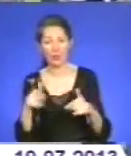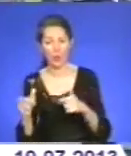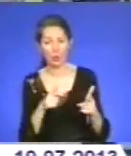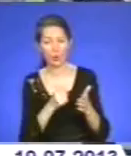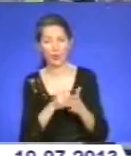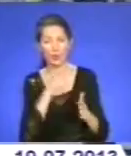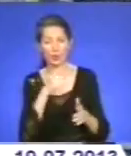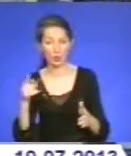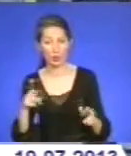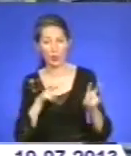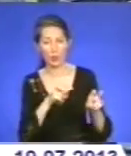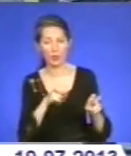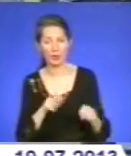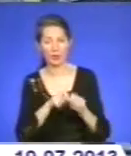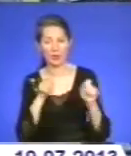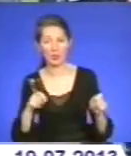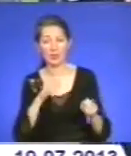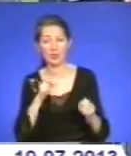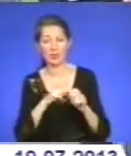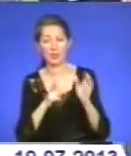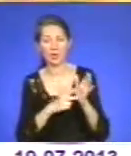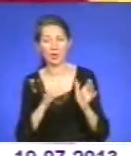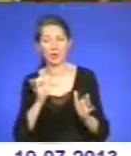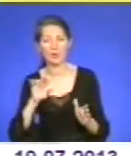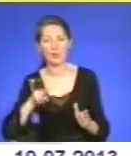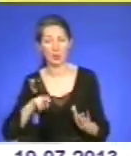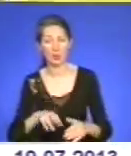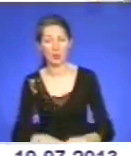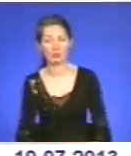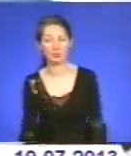сезону полювань, відкриття 17 серпня.